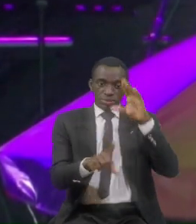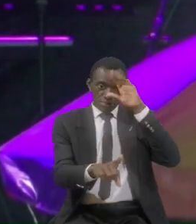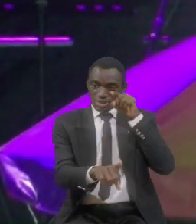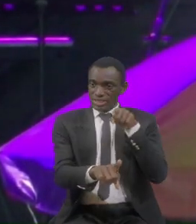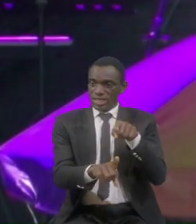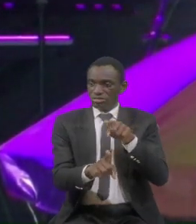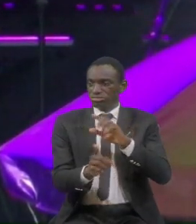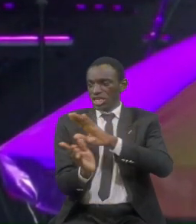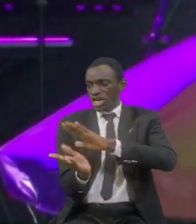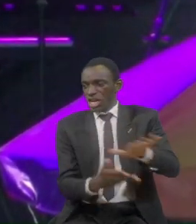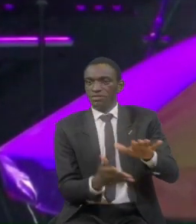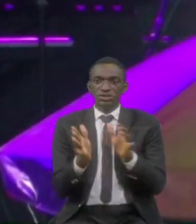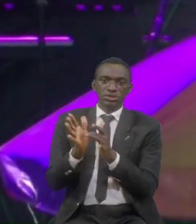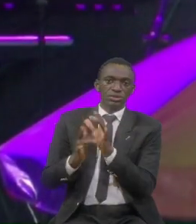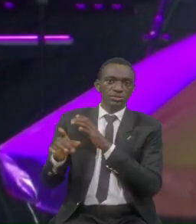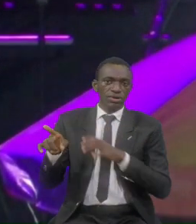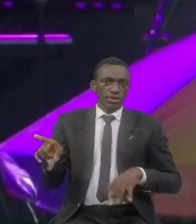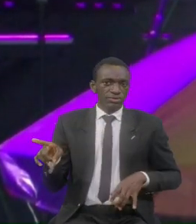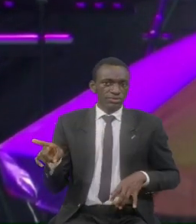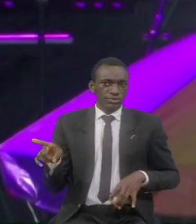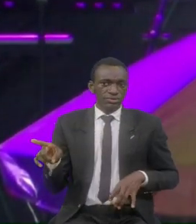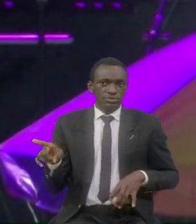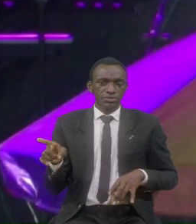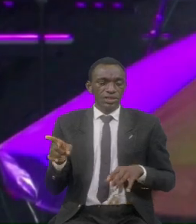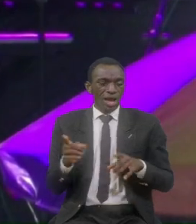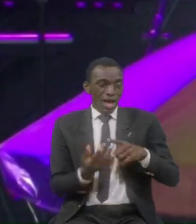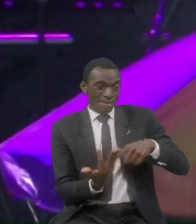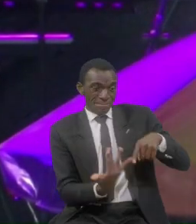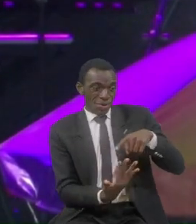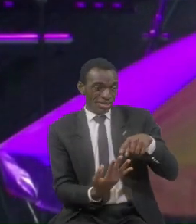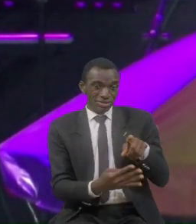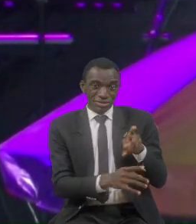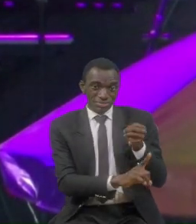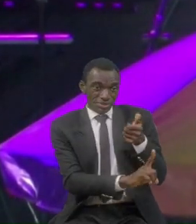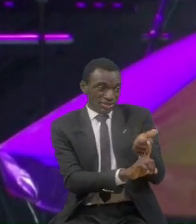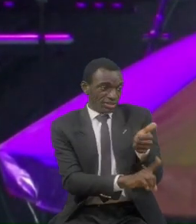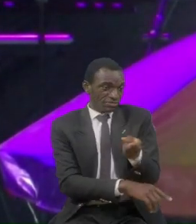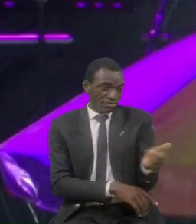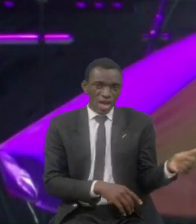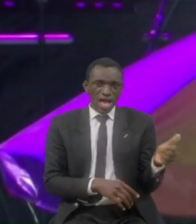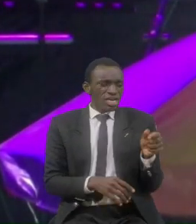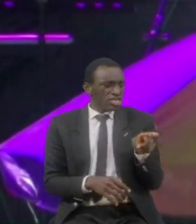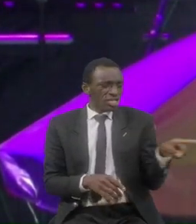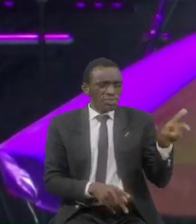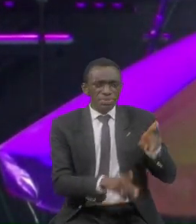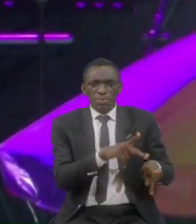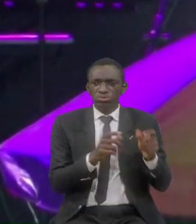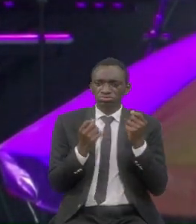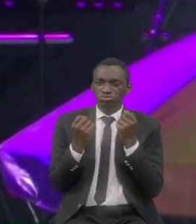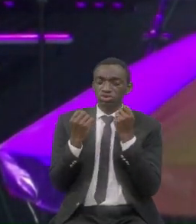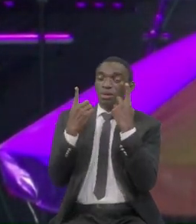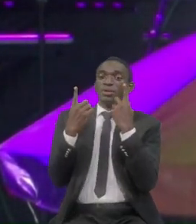nimo ang ilang maing panguna-una gibalik sa Ginoo. Among themselves they were surprised. Ingon nila sa ilang kaugalingon na surprise.